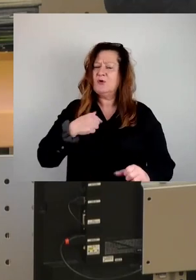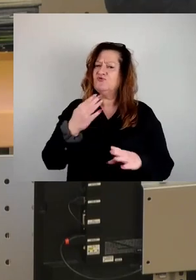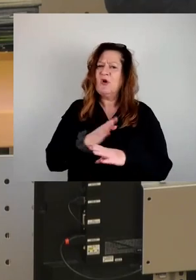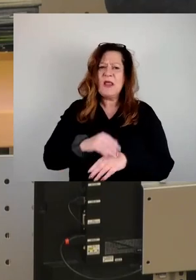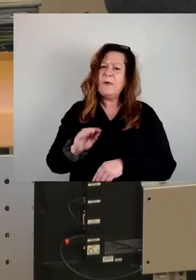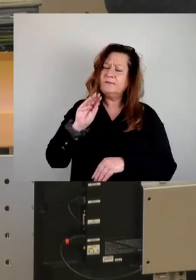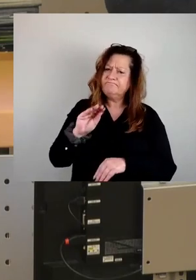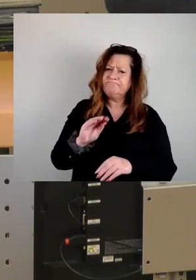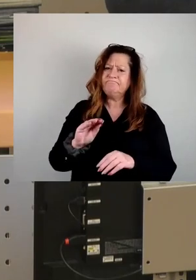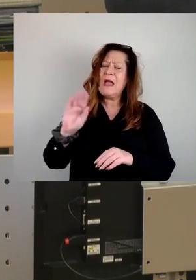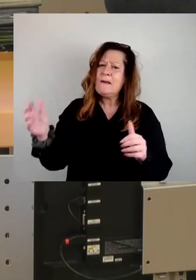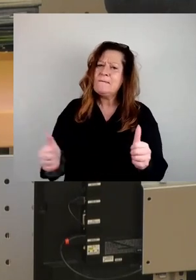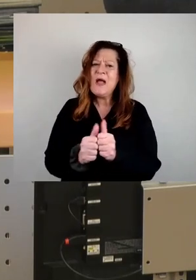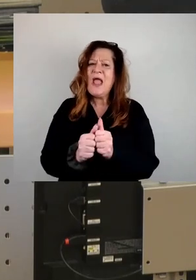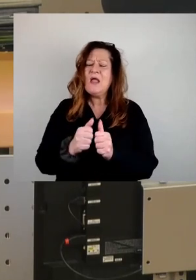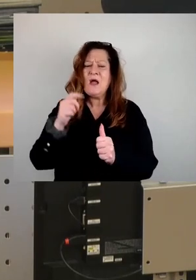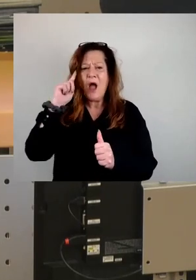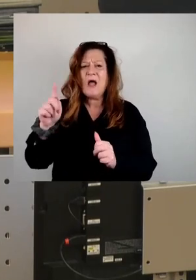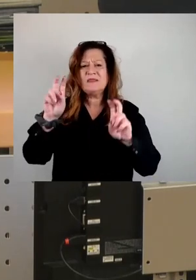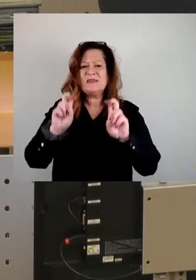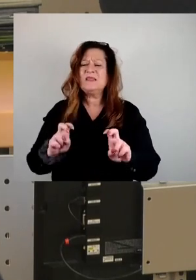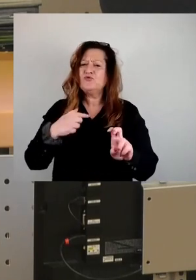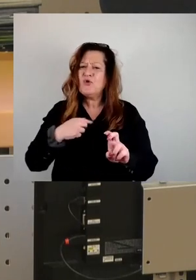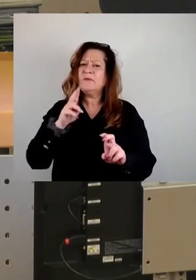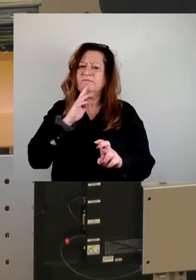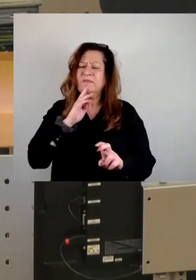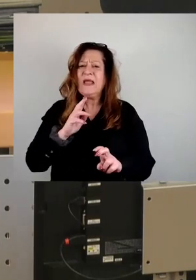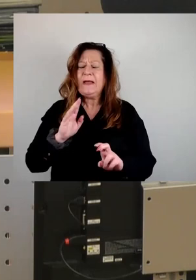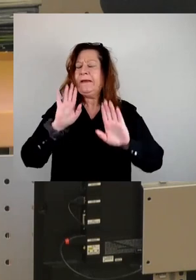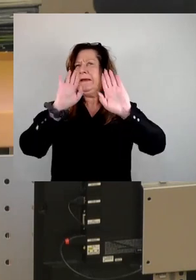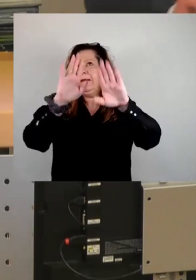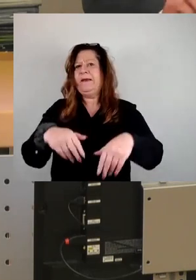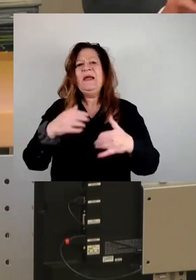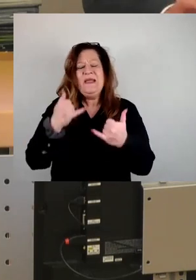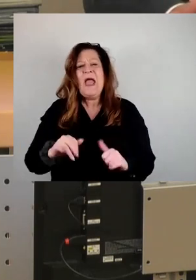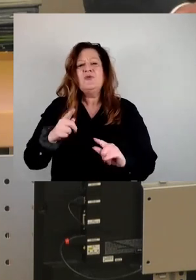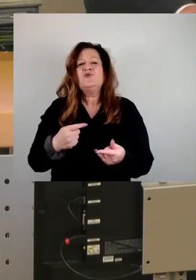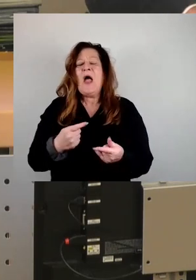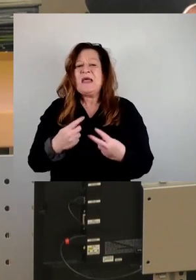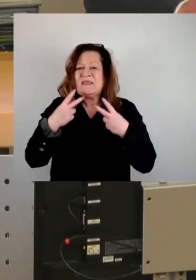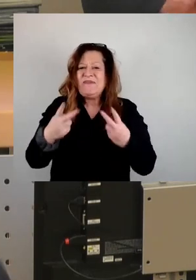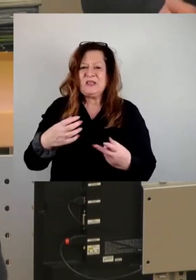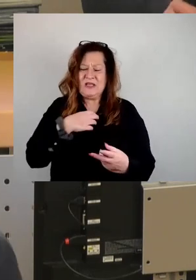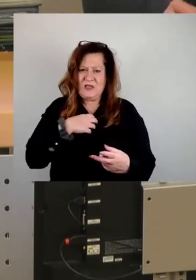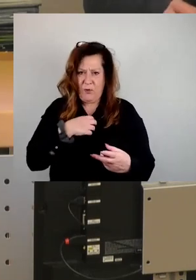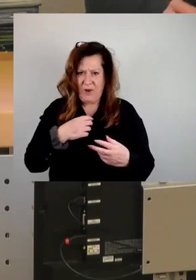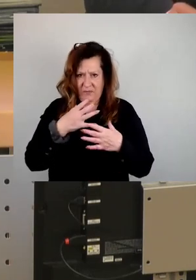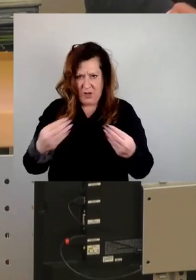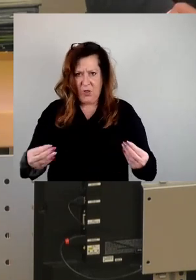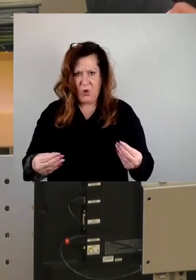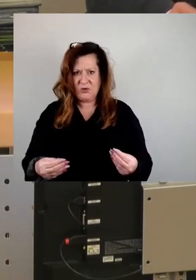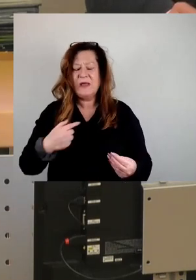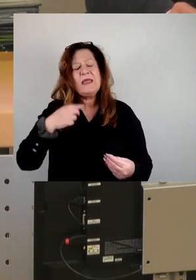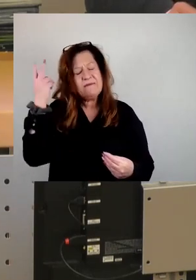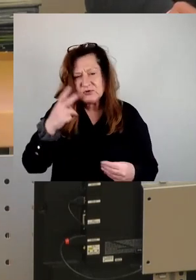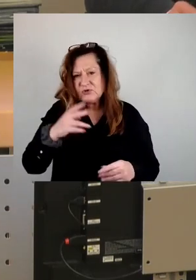Beiratssitzungen, da wurde mir dann immer gesagt, naja, wir müssen jetzt erstmal die Kernprobleme klären, habe ich auch ein gewisses Verständnis dafür, es müssen die Anforderungen vom